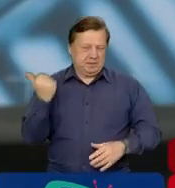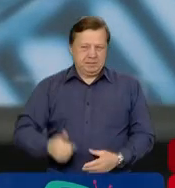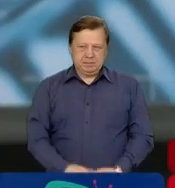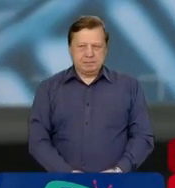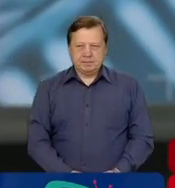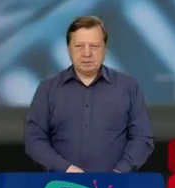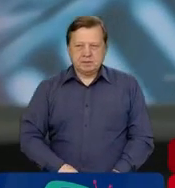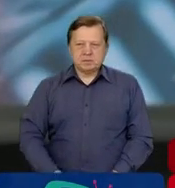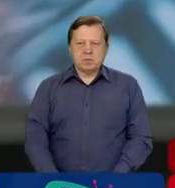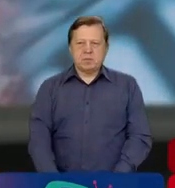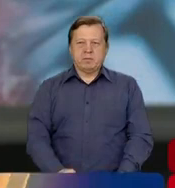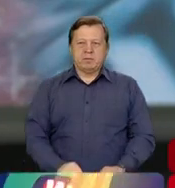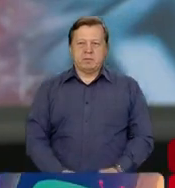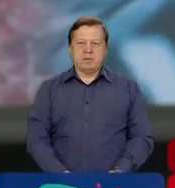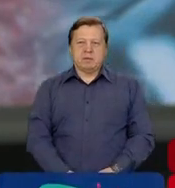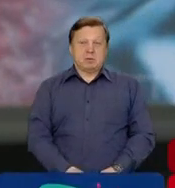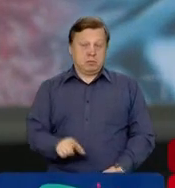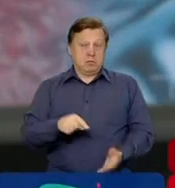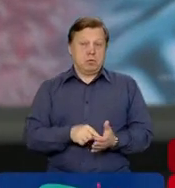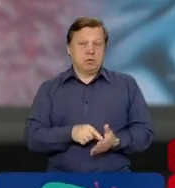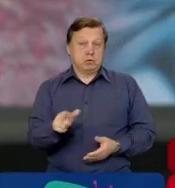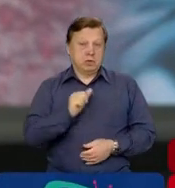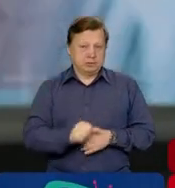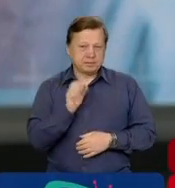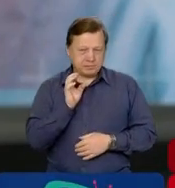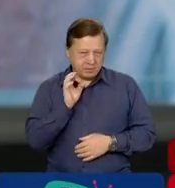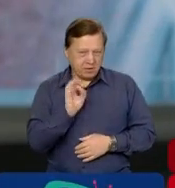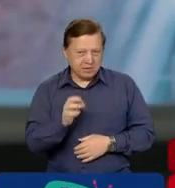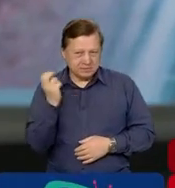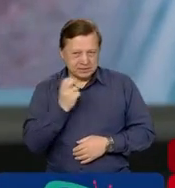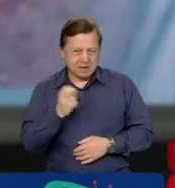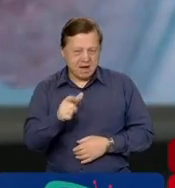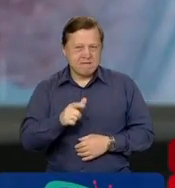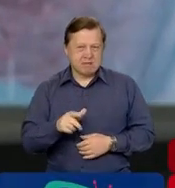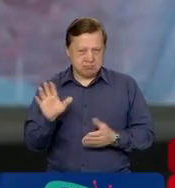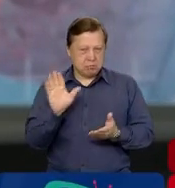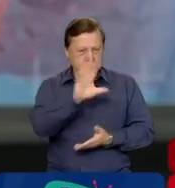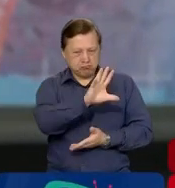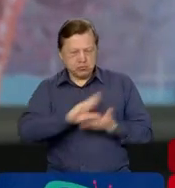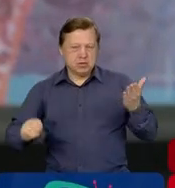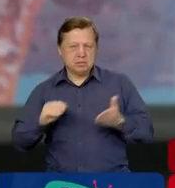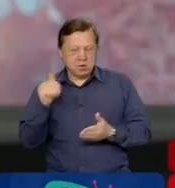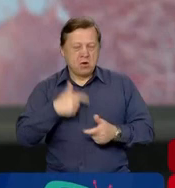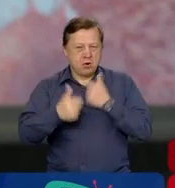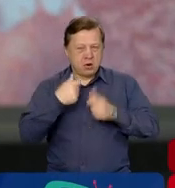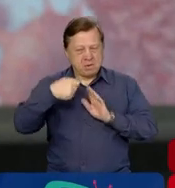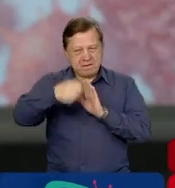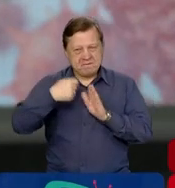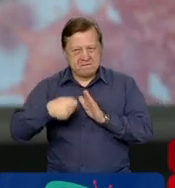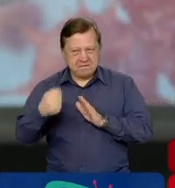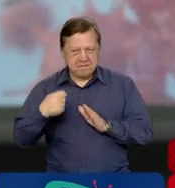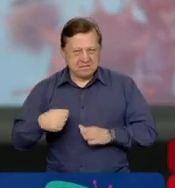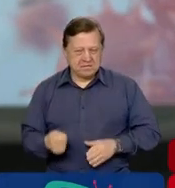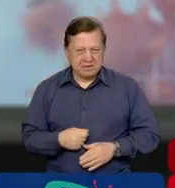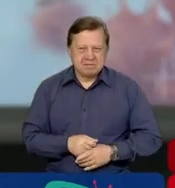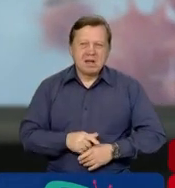te kilka zdań to dobre podwaliny pod scenariusz takiego filmu z kategorii thriller, horror, to raczej science fiction, to się pewnie nie wydarzy. Zdecydowanie